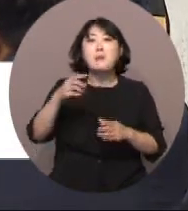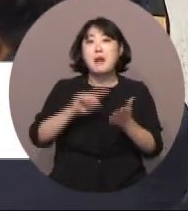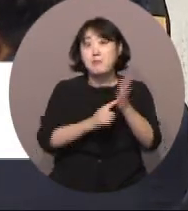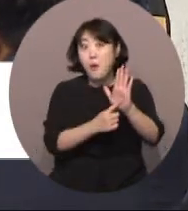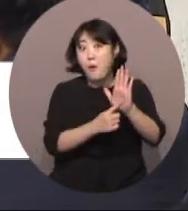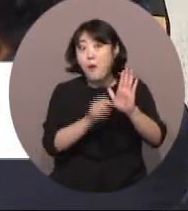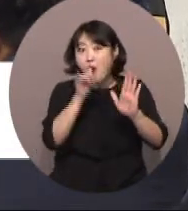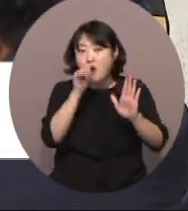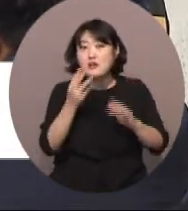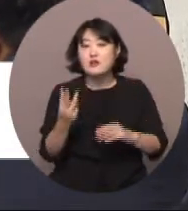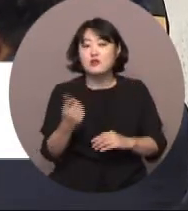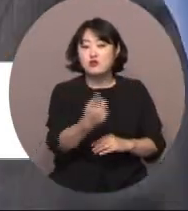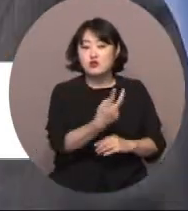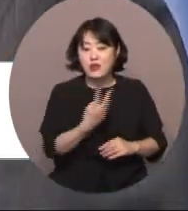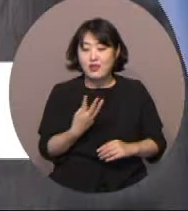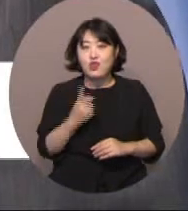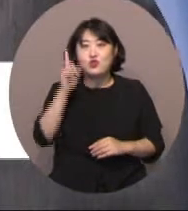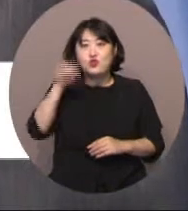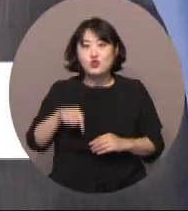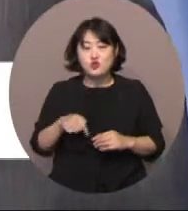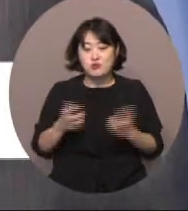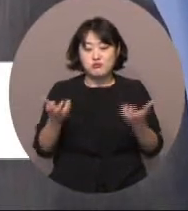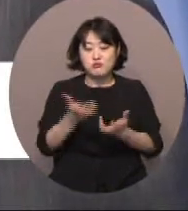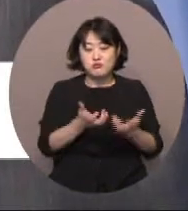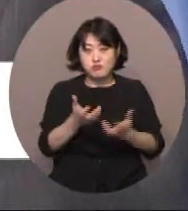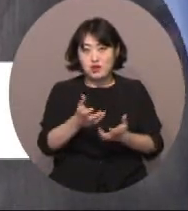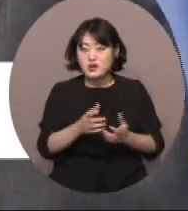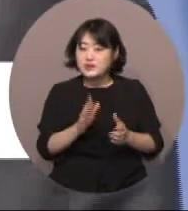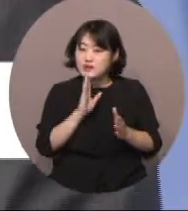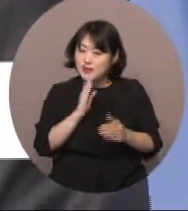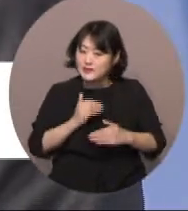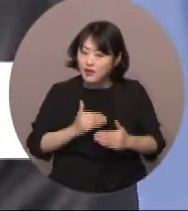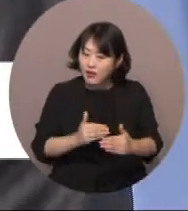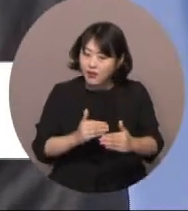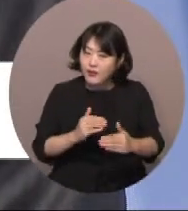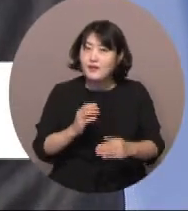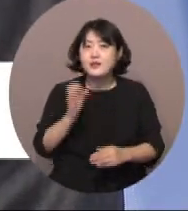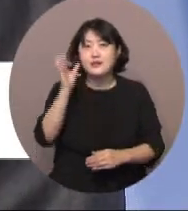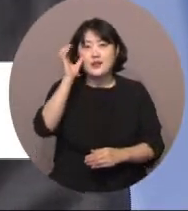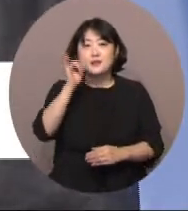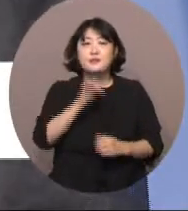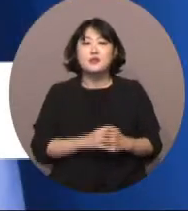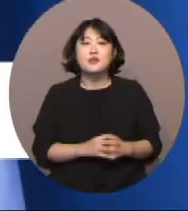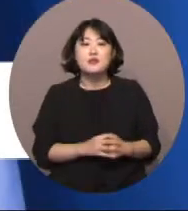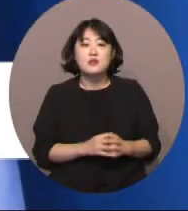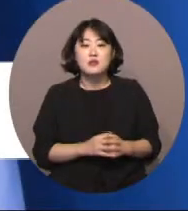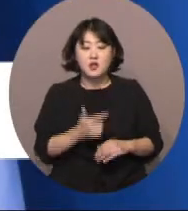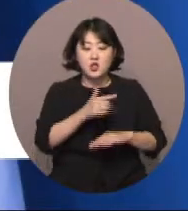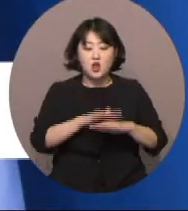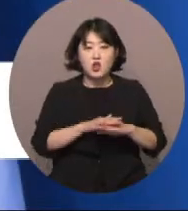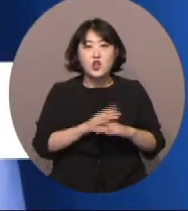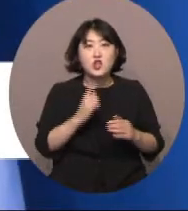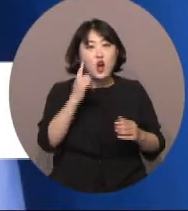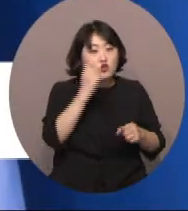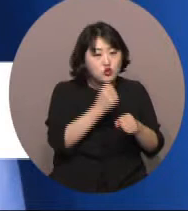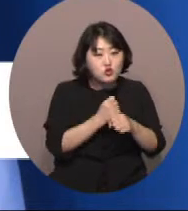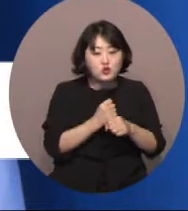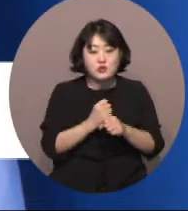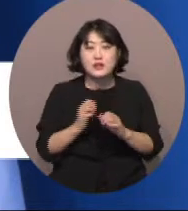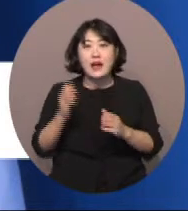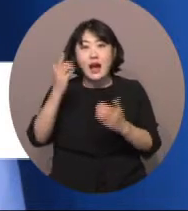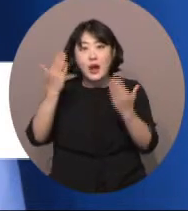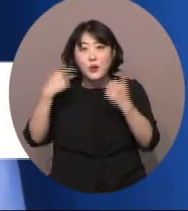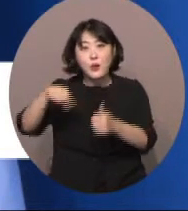언급해 실제 반영 여부가 주목됩니다 윤 대통령은 대전의 연구와 인지 개발 전남의